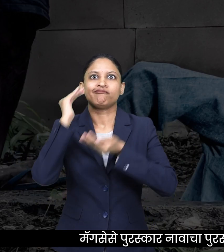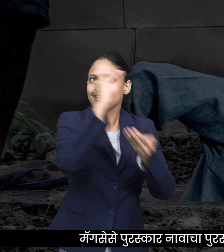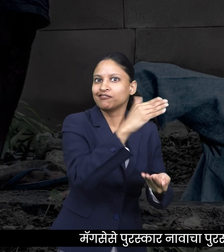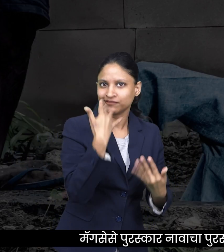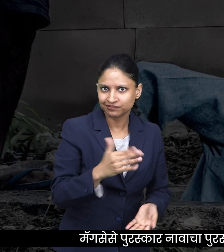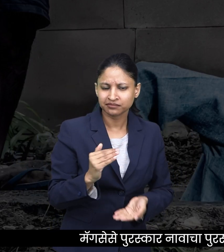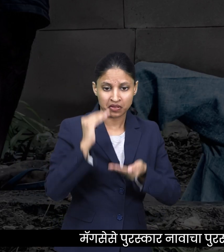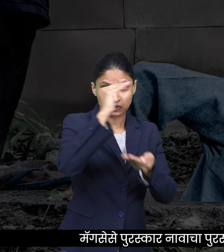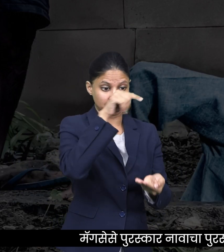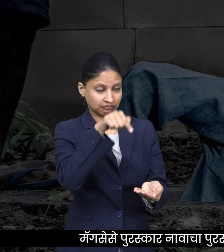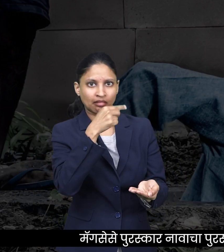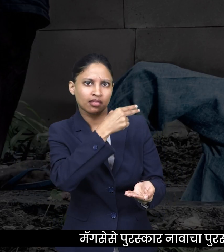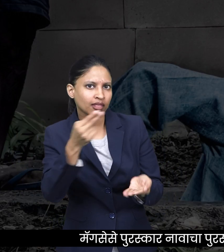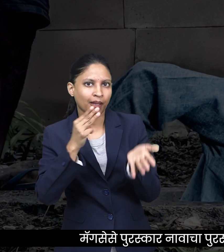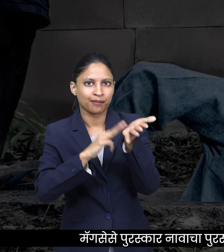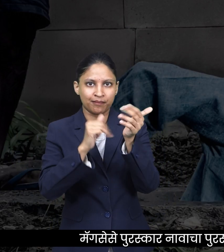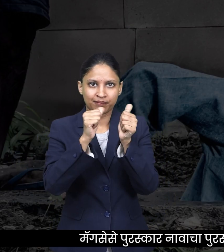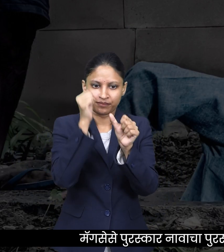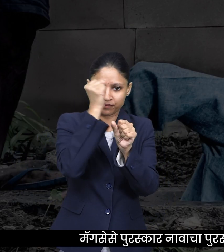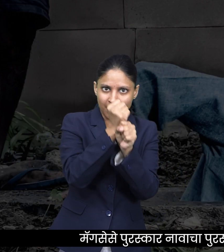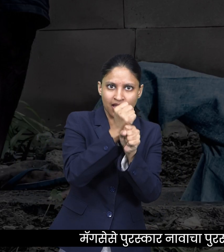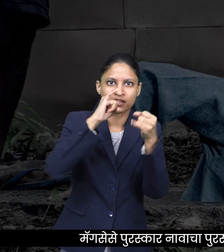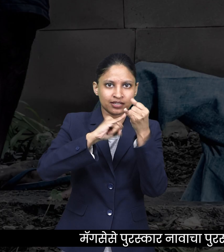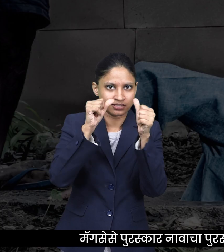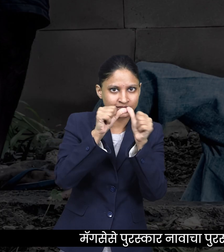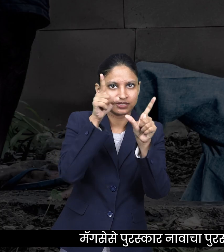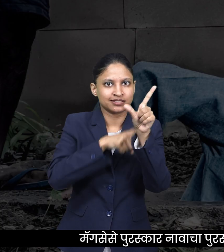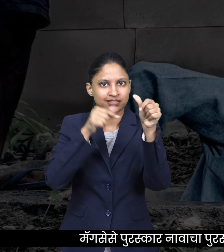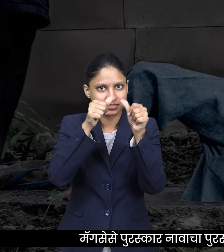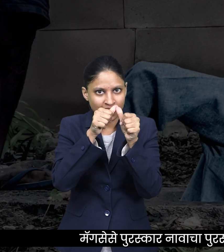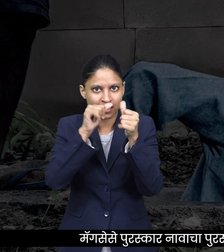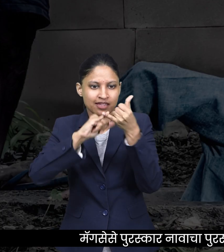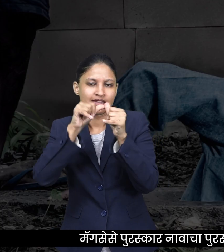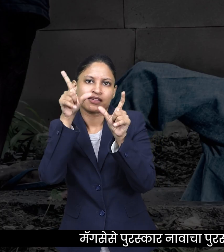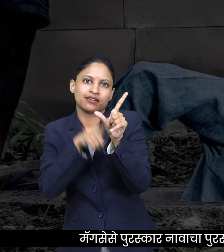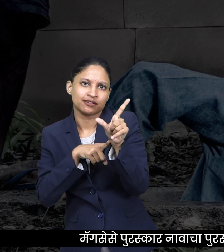मॅक्सेस पुरस्कार नावाचा पुरस्कार जिंकणारा एक धाडसी माणूस आहे.